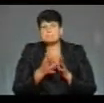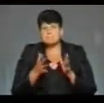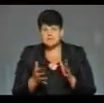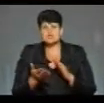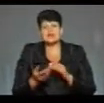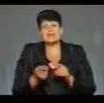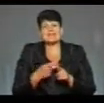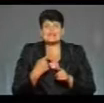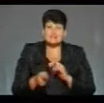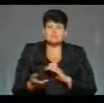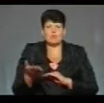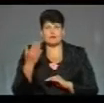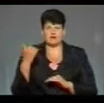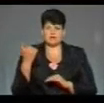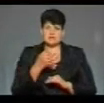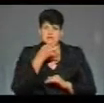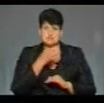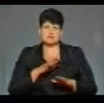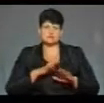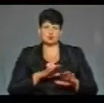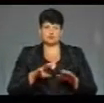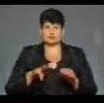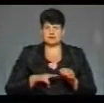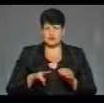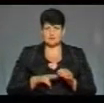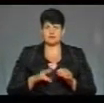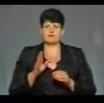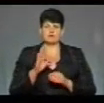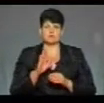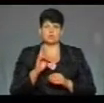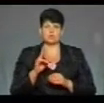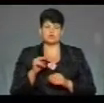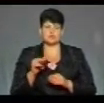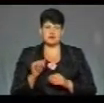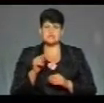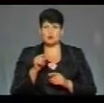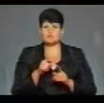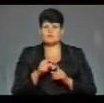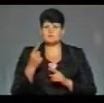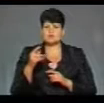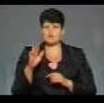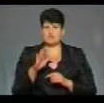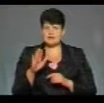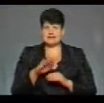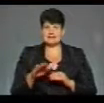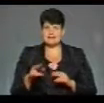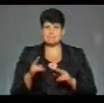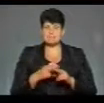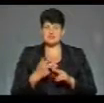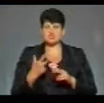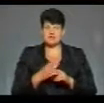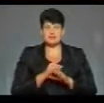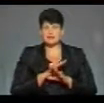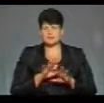попереднього, повідомив заступник директора міської дитячої лікарні Володимир Кучма. За його словами, з 1 вересня дітей без щеплень не